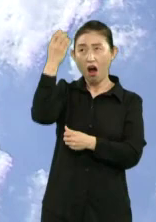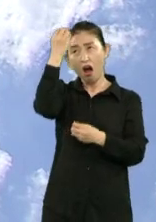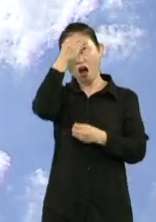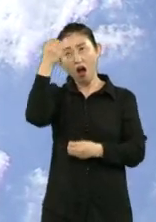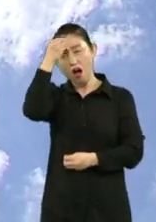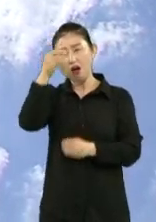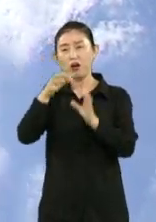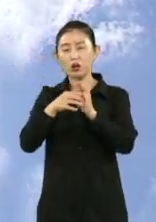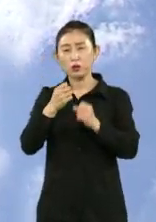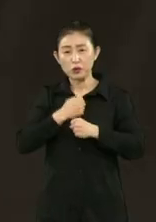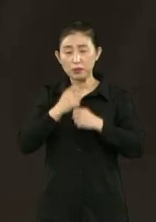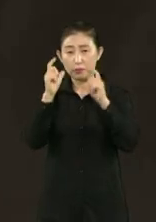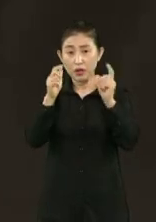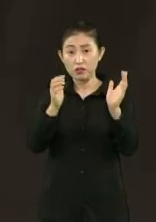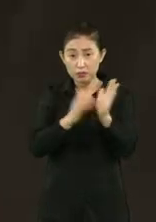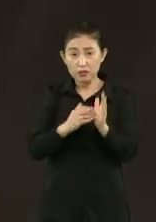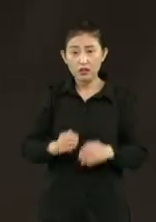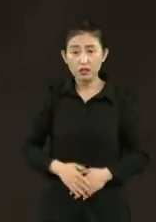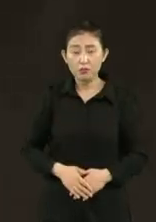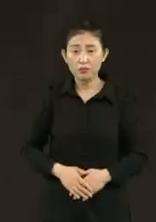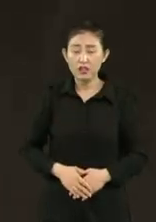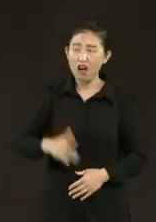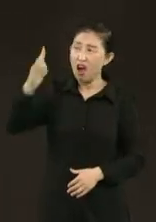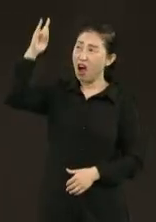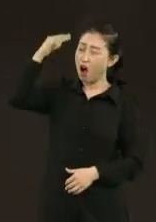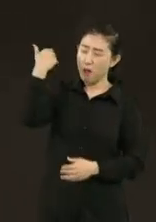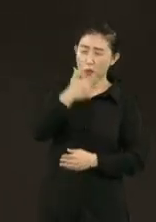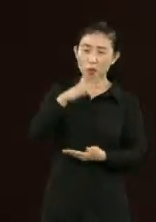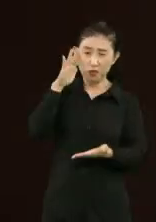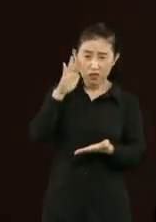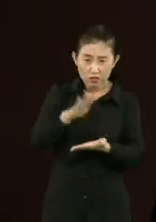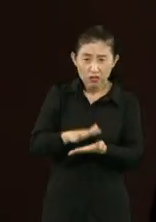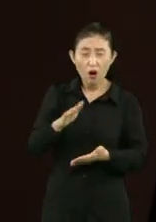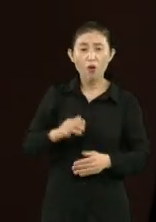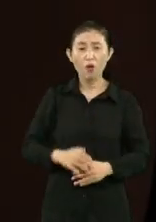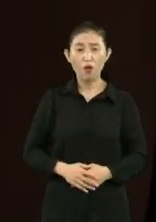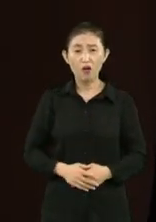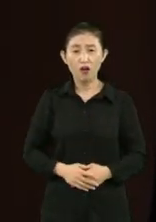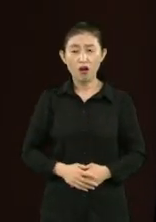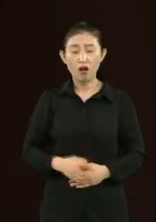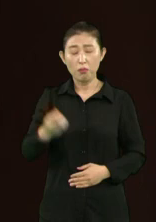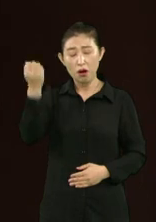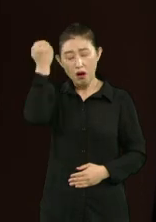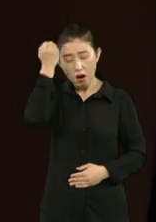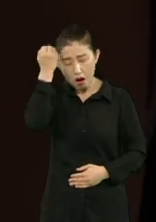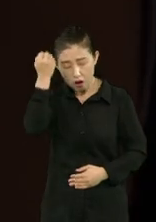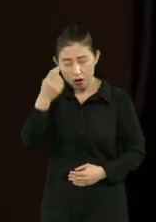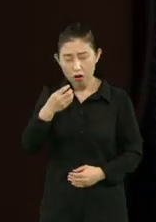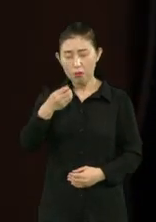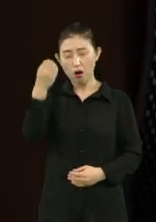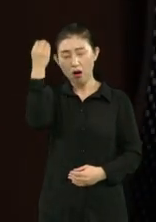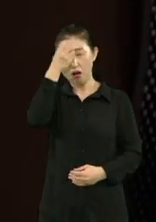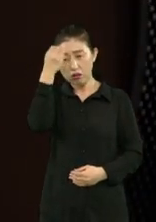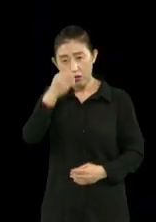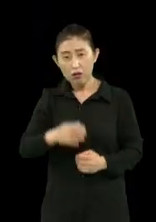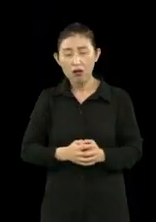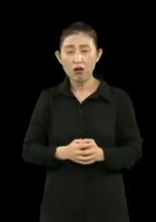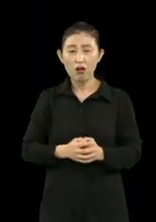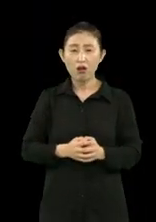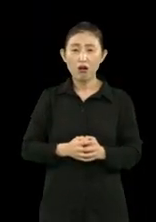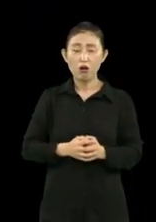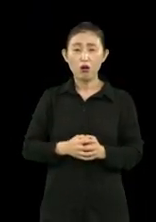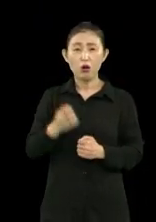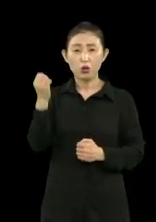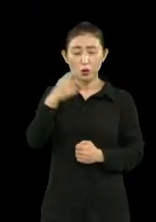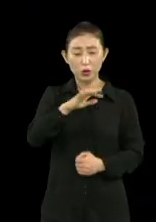당부했습니다. 온열질환은 열로 인해 발생하는 급성질환으로 열탈진으로 불리는 일사병과 체온이